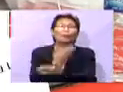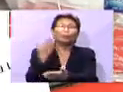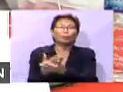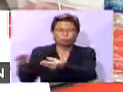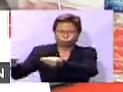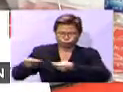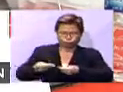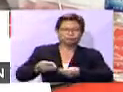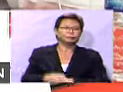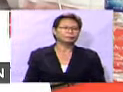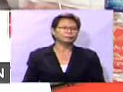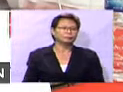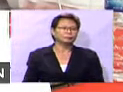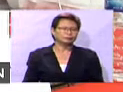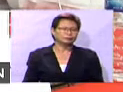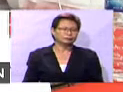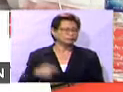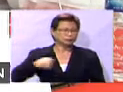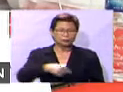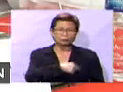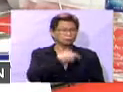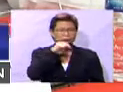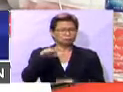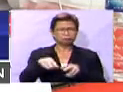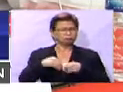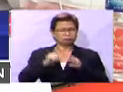ini. Kita tak terima apa-apa